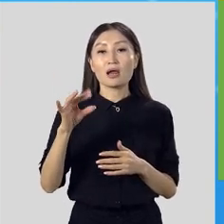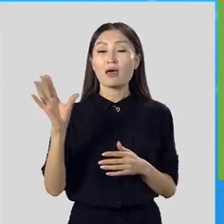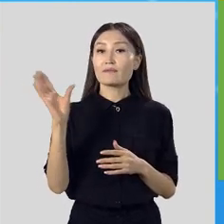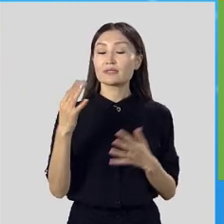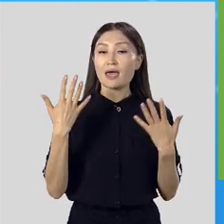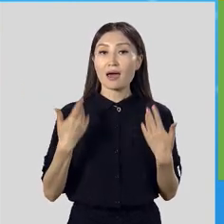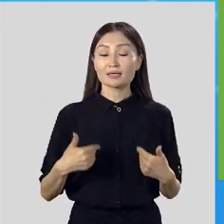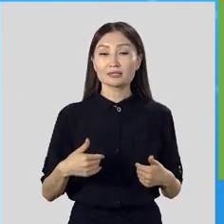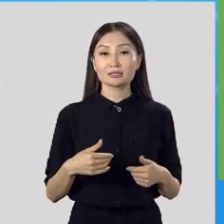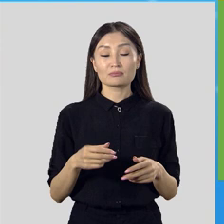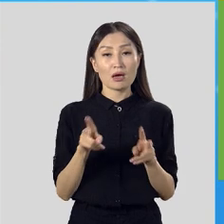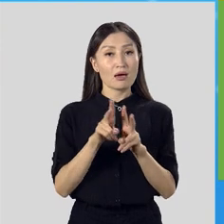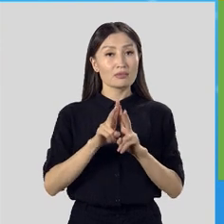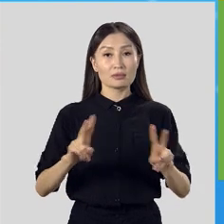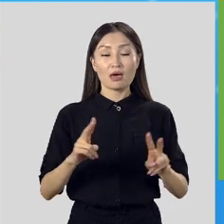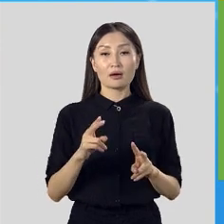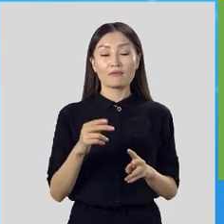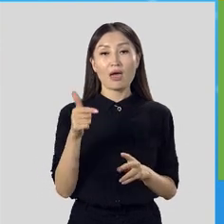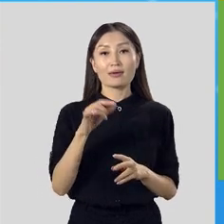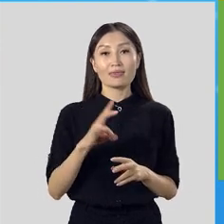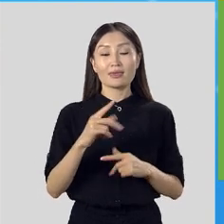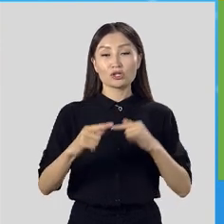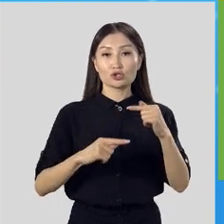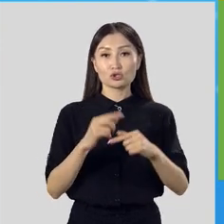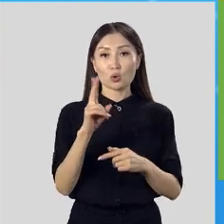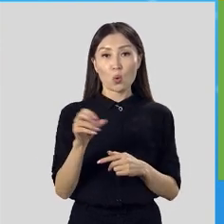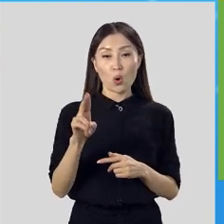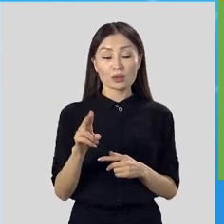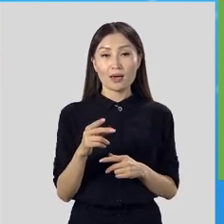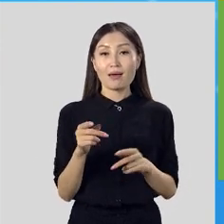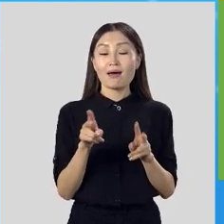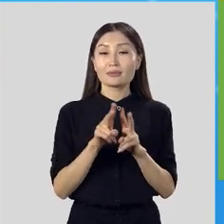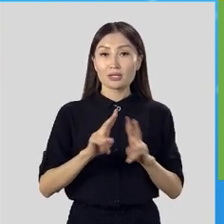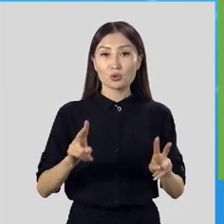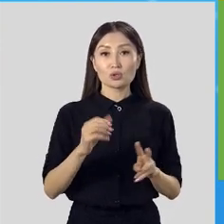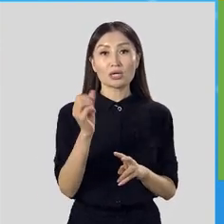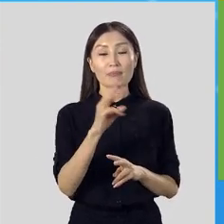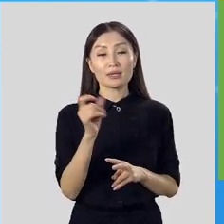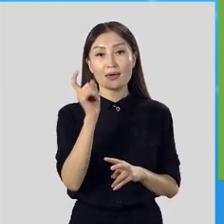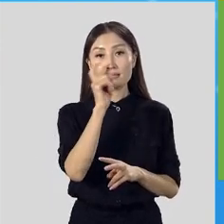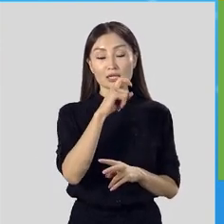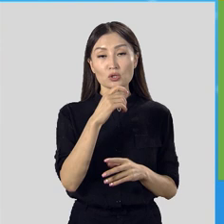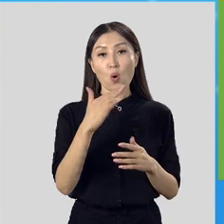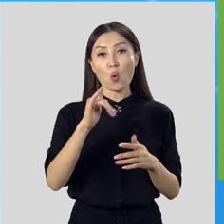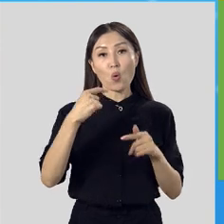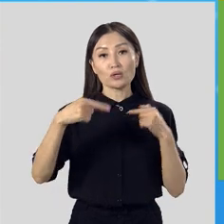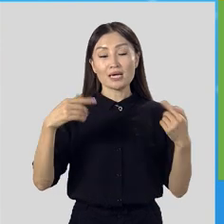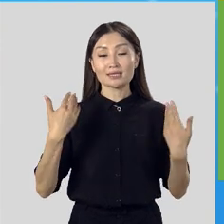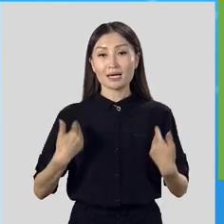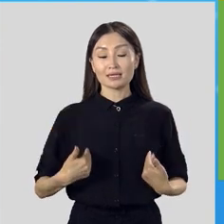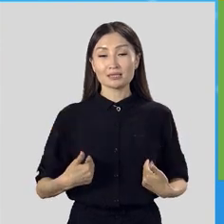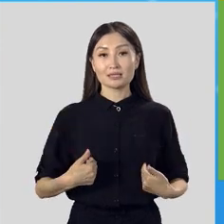имеют одинаковый генетический код. То есть одни и те же аминокислоты у разных